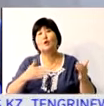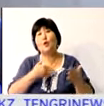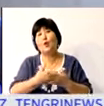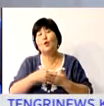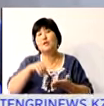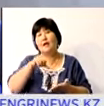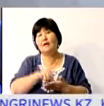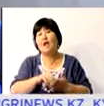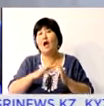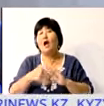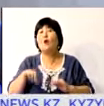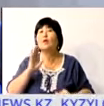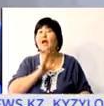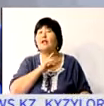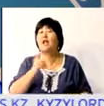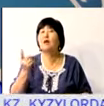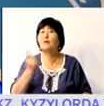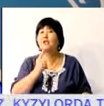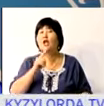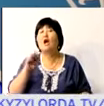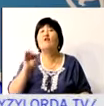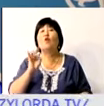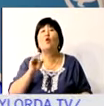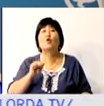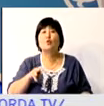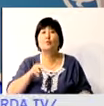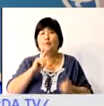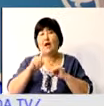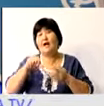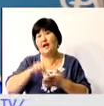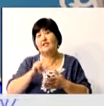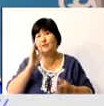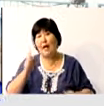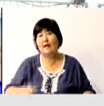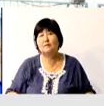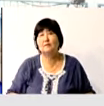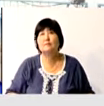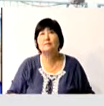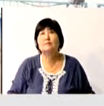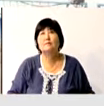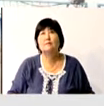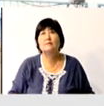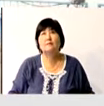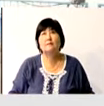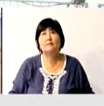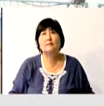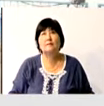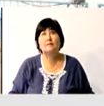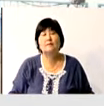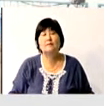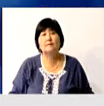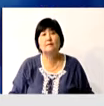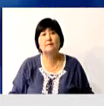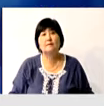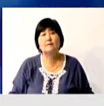үлесі атты ауыл әйелдерінің бірінші форумына қатыспақ. Шолпан Исабекова, Иса Шәріпов, Төрехан Қожахметов, Қызылорда